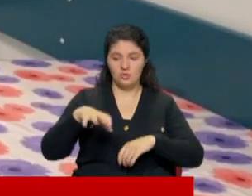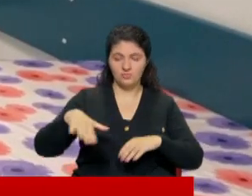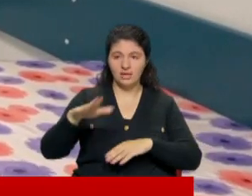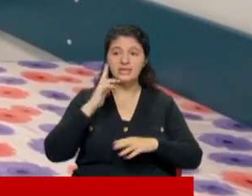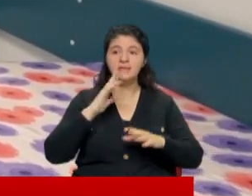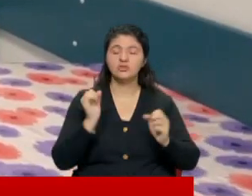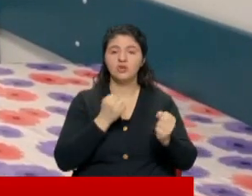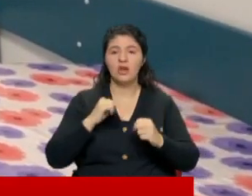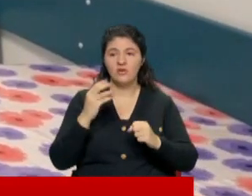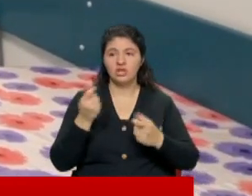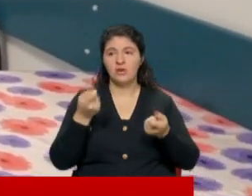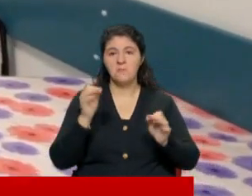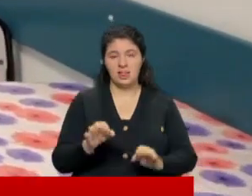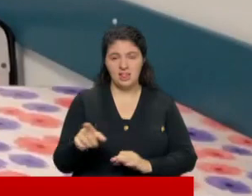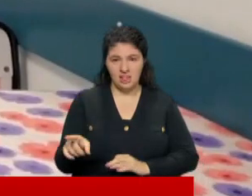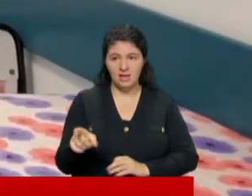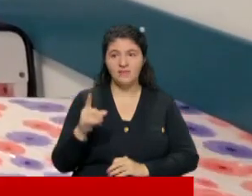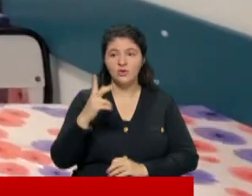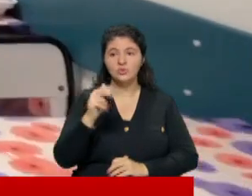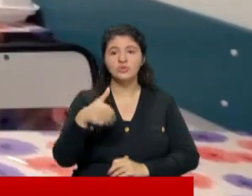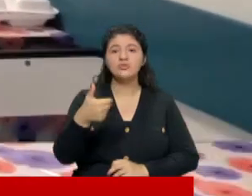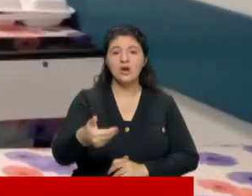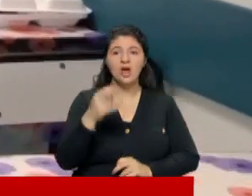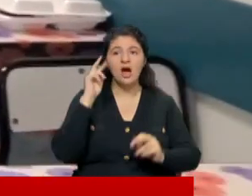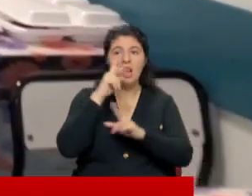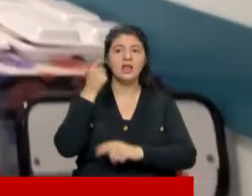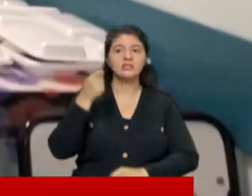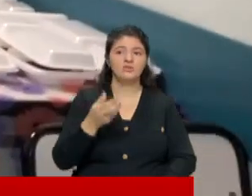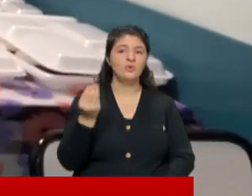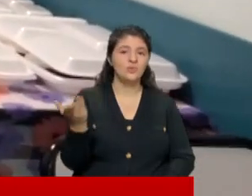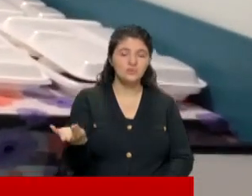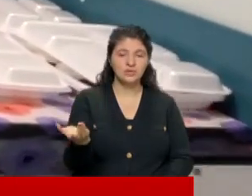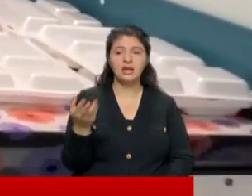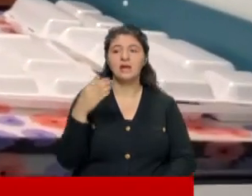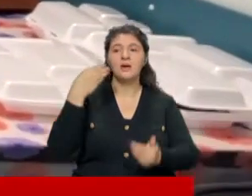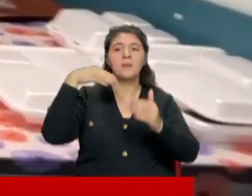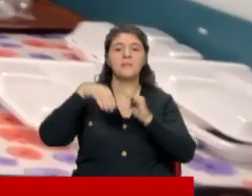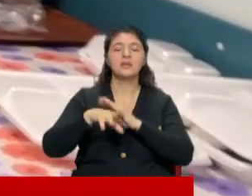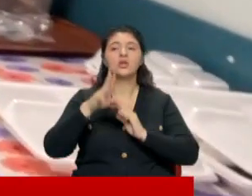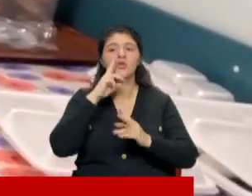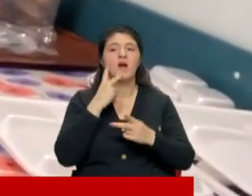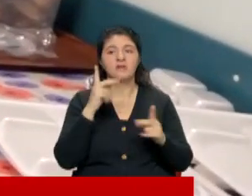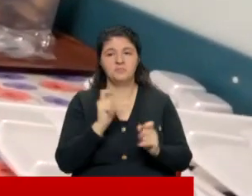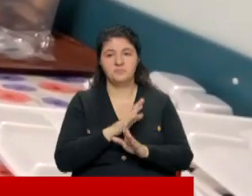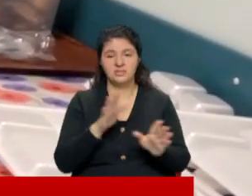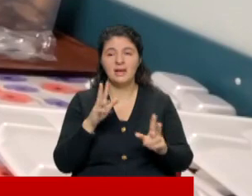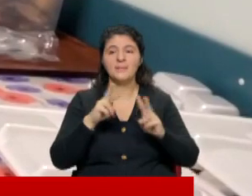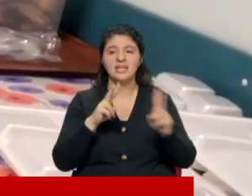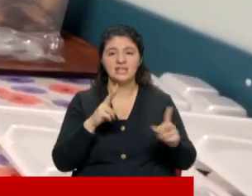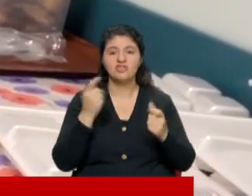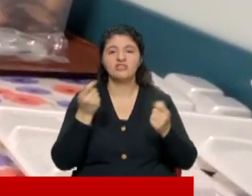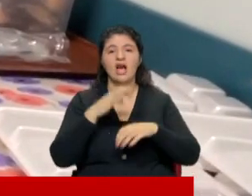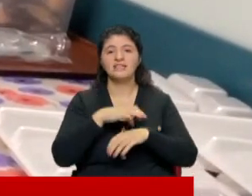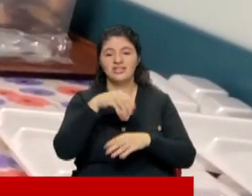temizlik görevlisi olarak işe başladı ve 3 gün sonra da hayalleri gerçek oldu yerleştirme sonuçları açıklandı Melisa